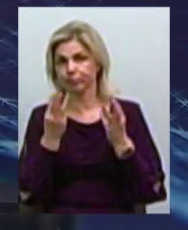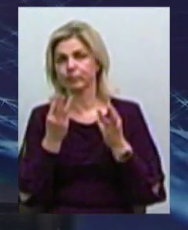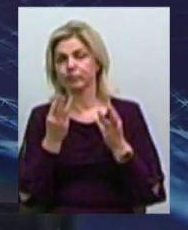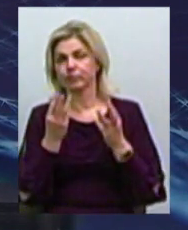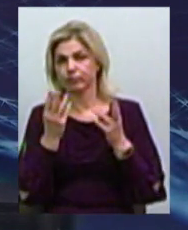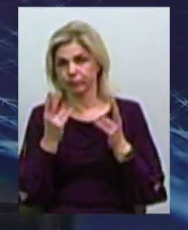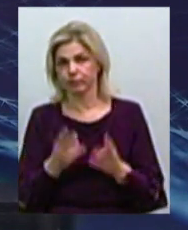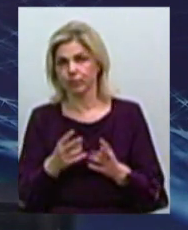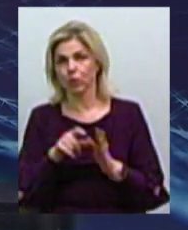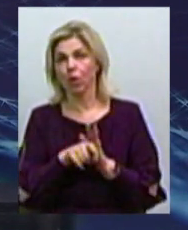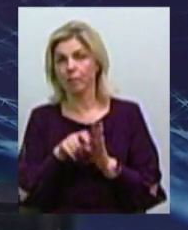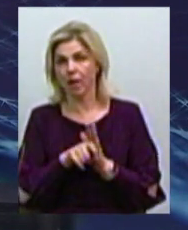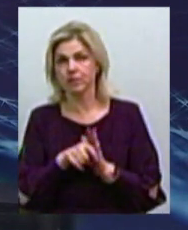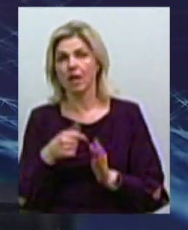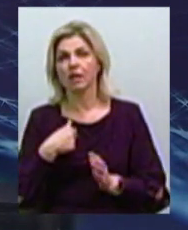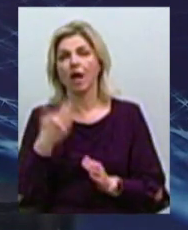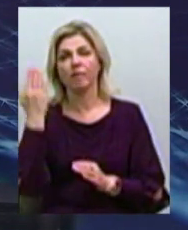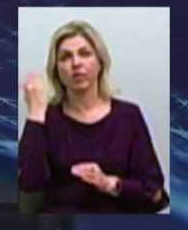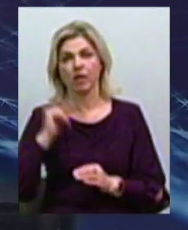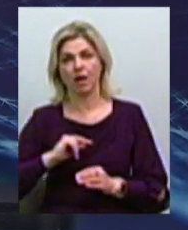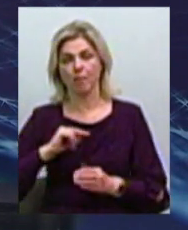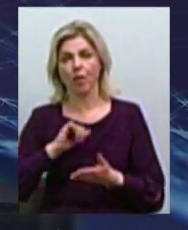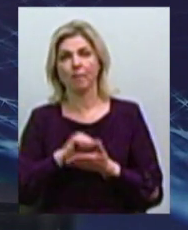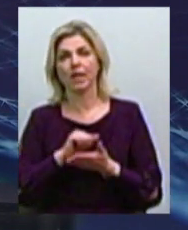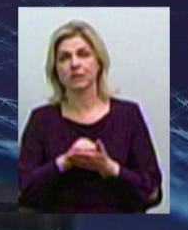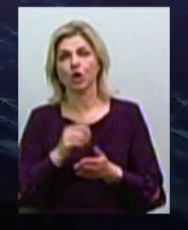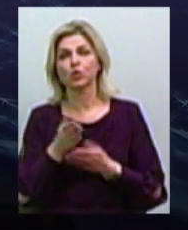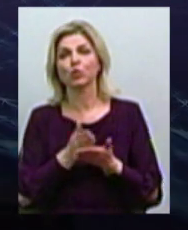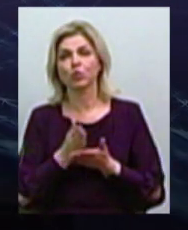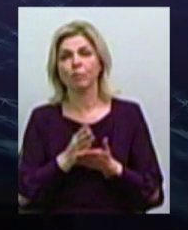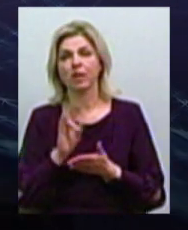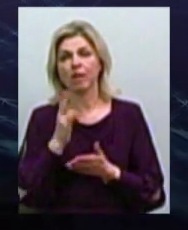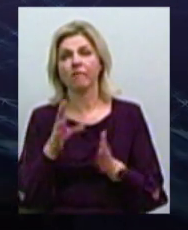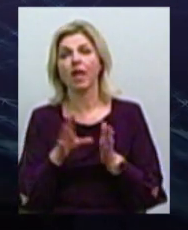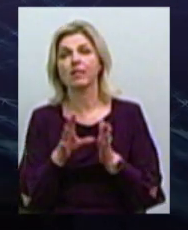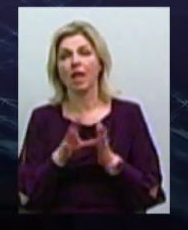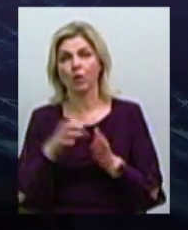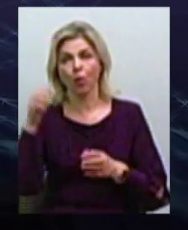І на той час я працював у прес-службі «Миколаївобленерго», підприємство досить